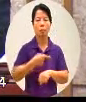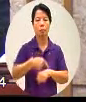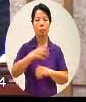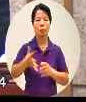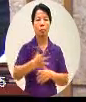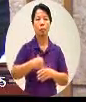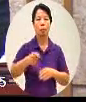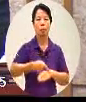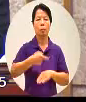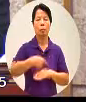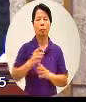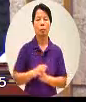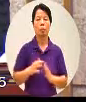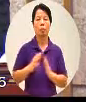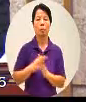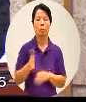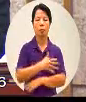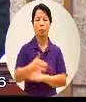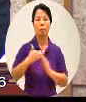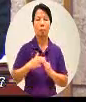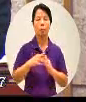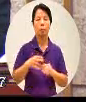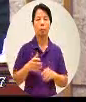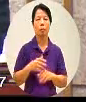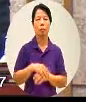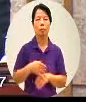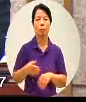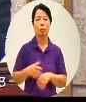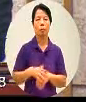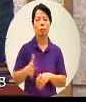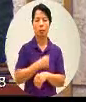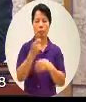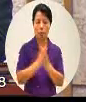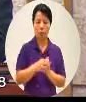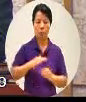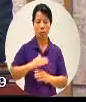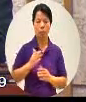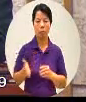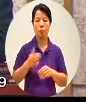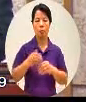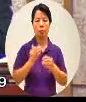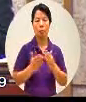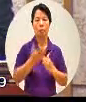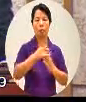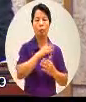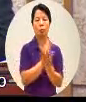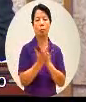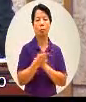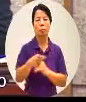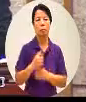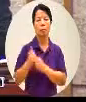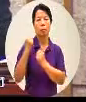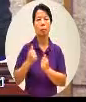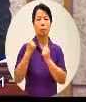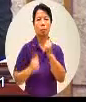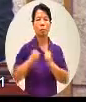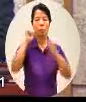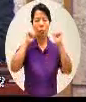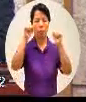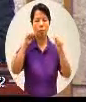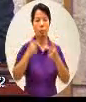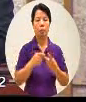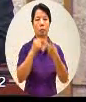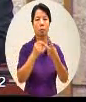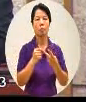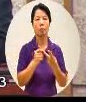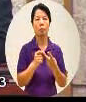性的，还有区域，包括县市，比如各种级班的比赛、 嗯， 这个是等级。另外有七类，比如讲运动诶，体育诶，